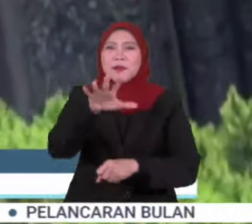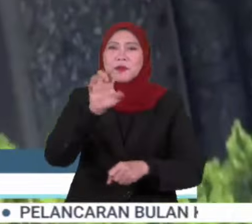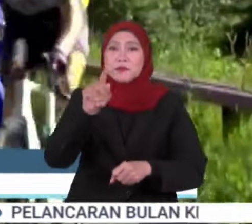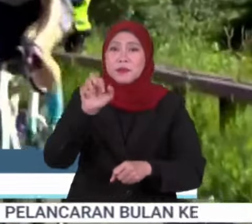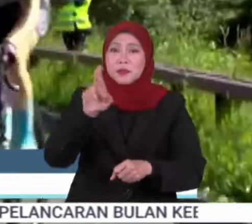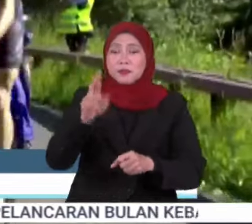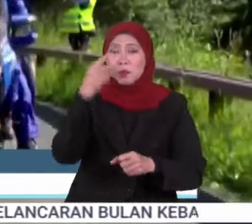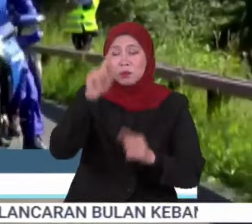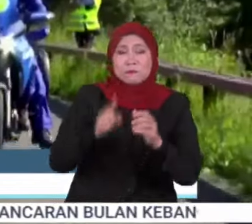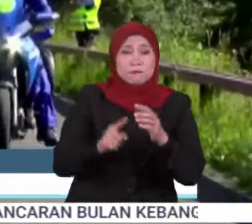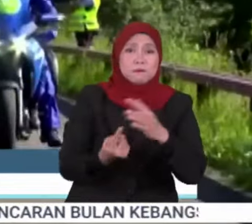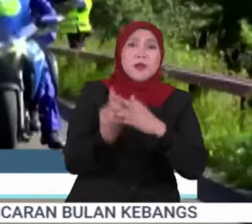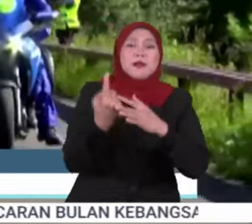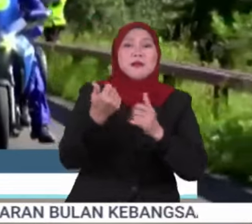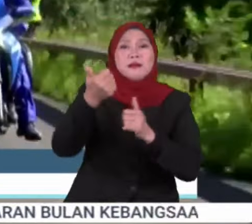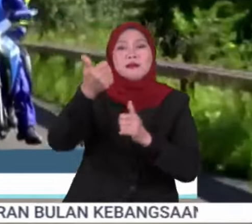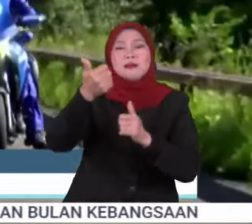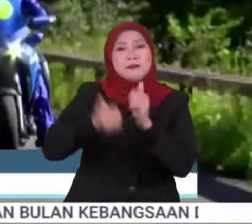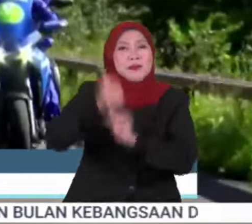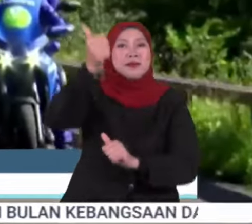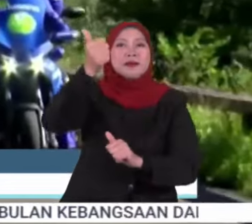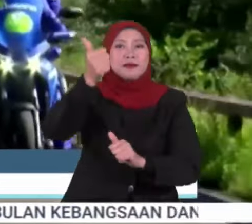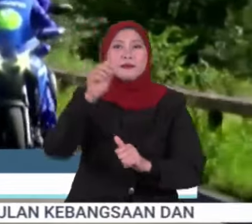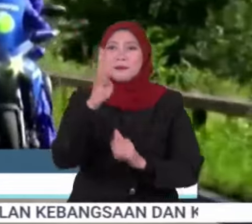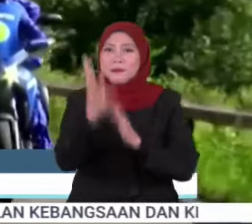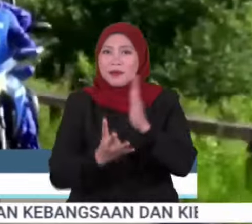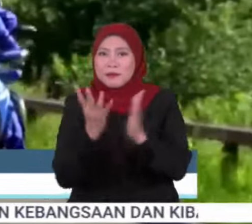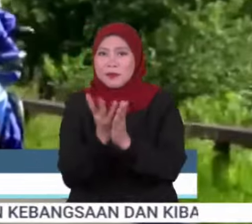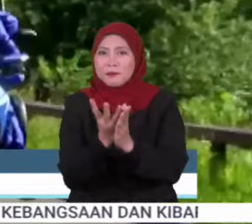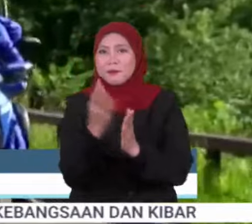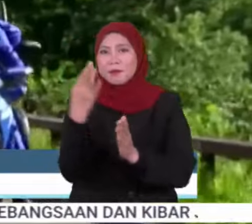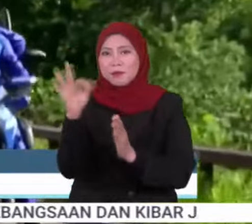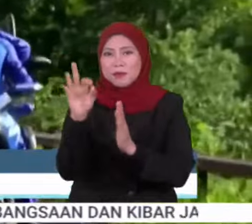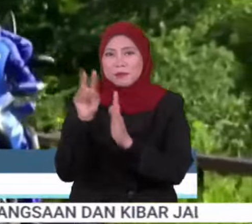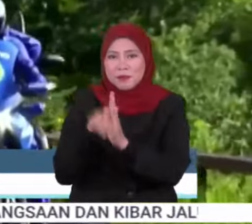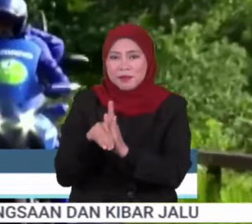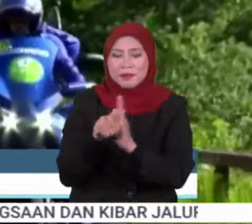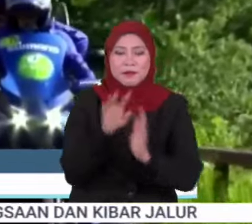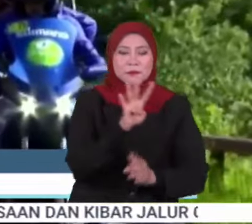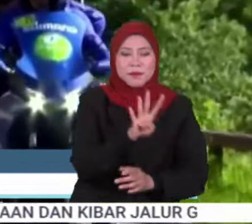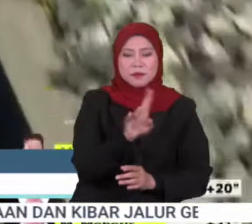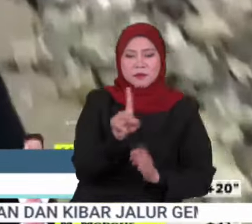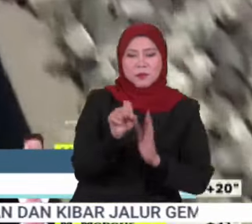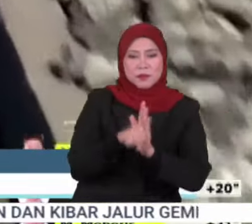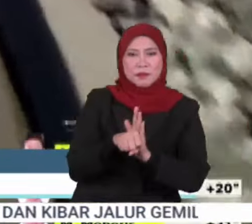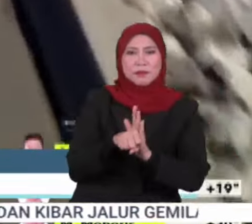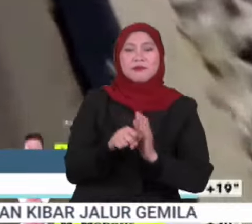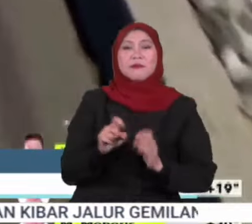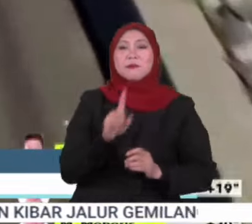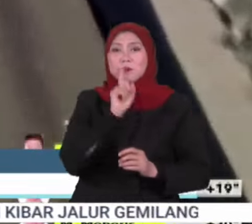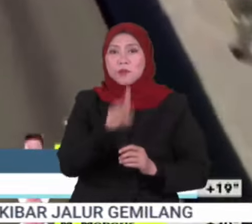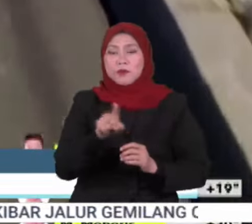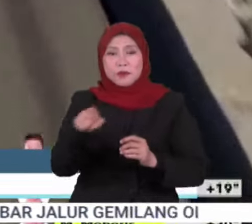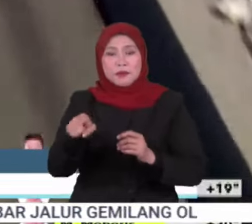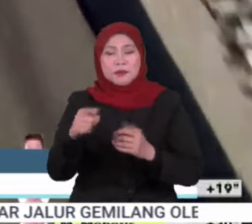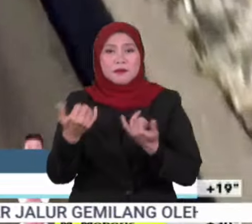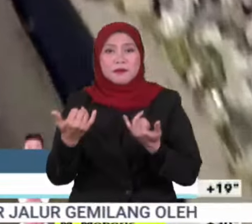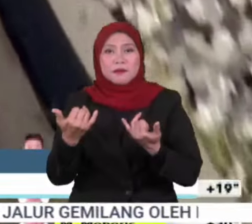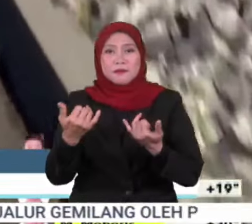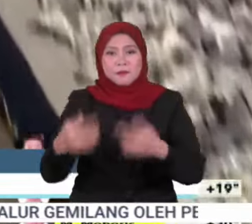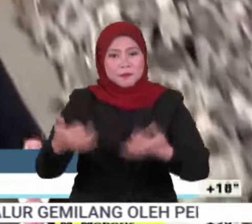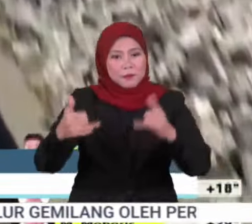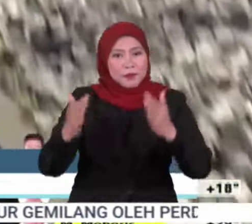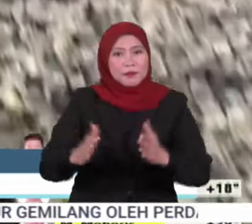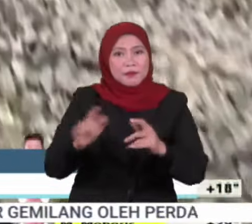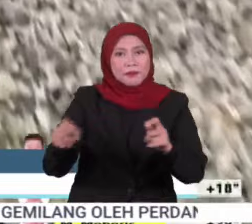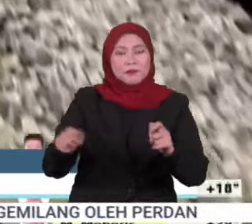sebelum penamaan untuk muncul pemenang dengan catatan masa 4 jam 19 minit dan 41 saat. Pelumba Perancis Pierre Latour muncul